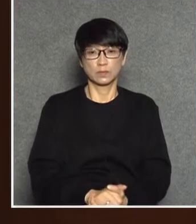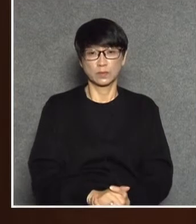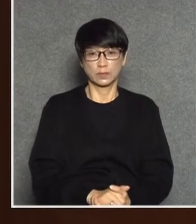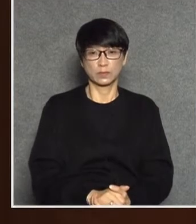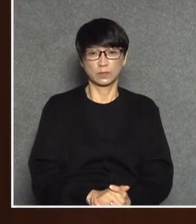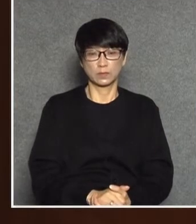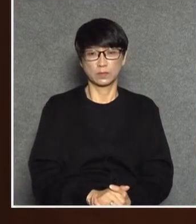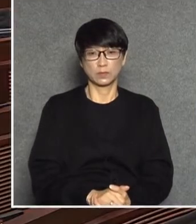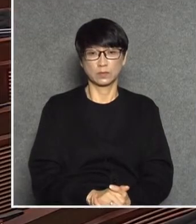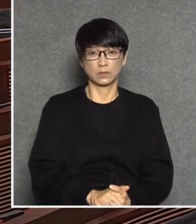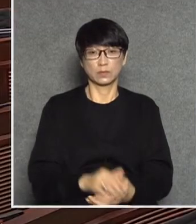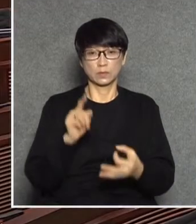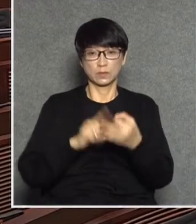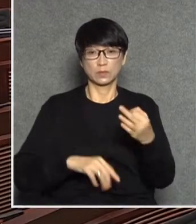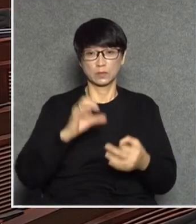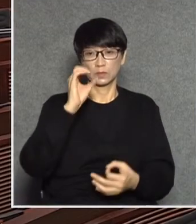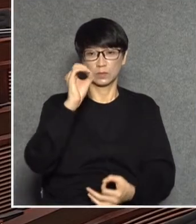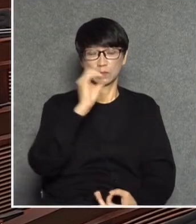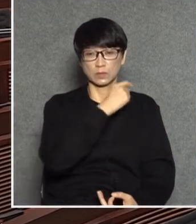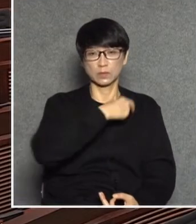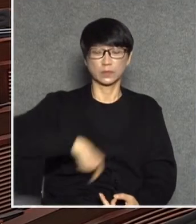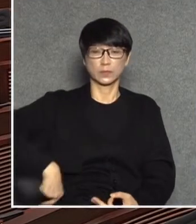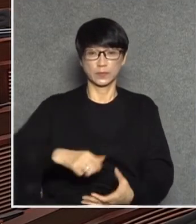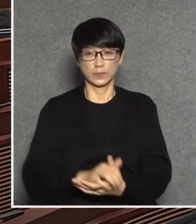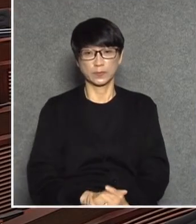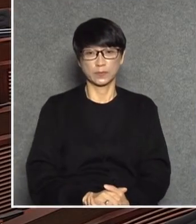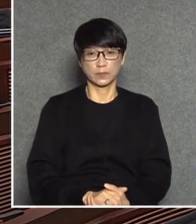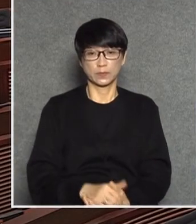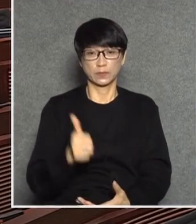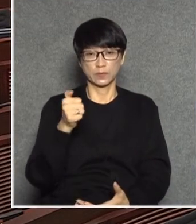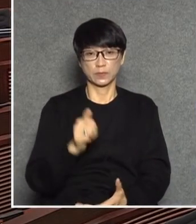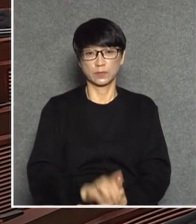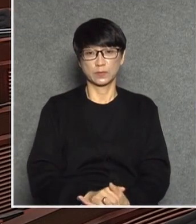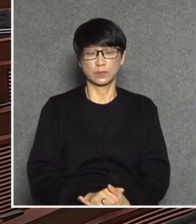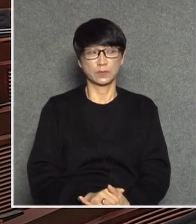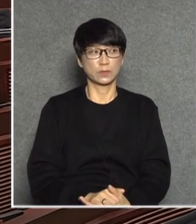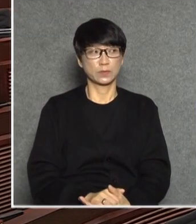柯創盛議員， 多謝主席。主席。